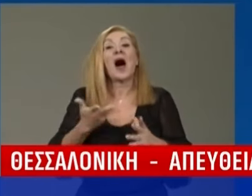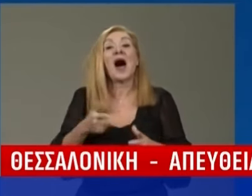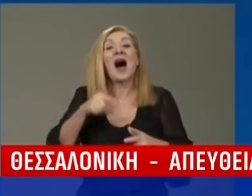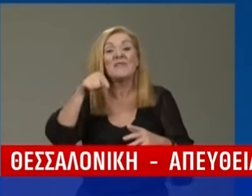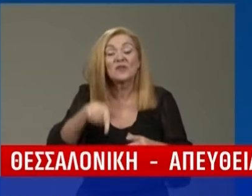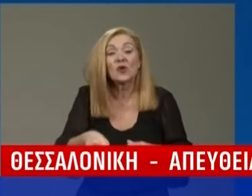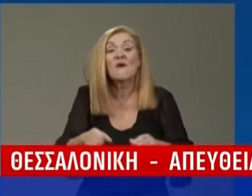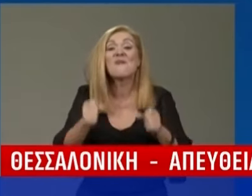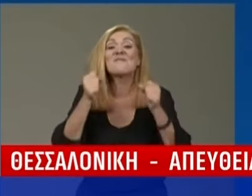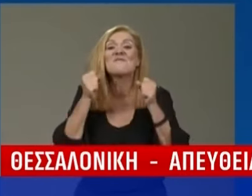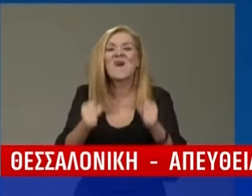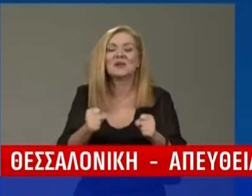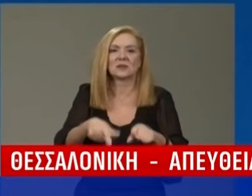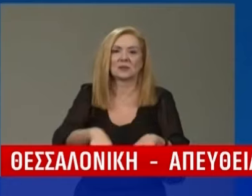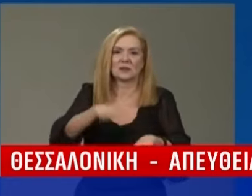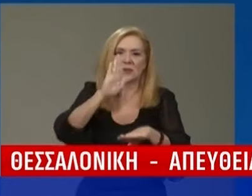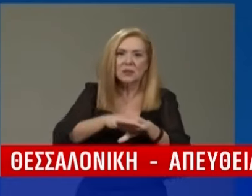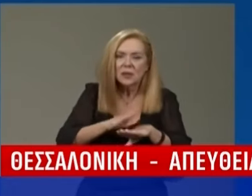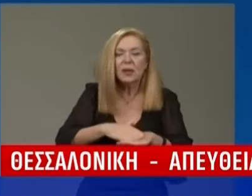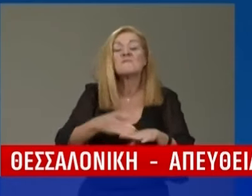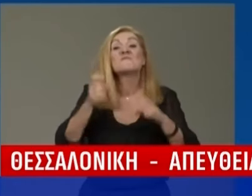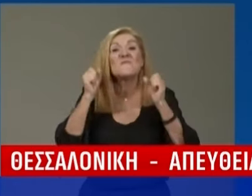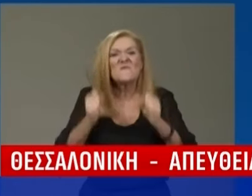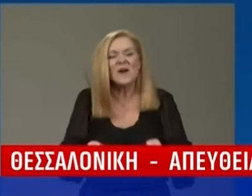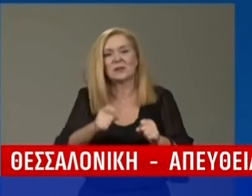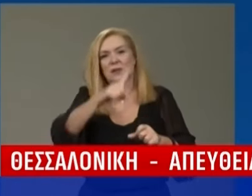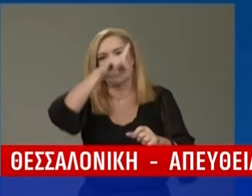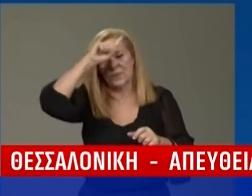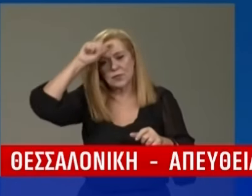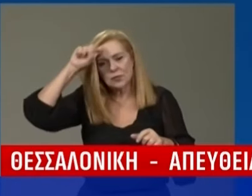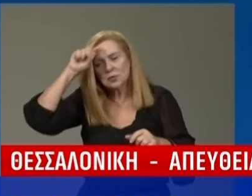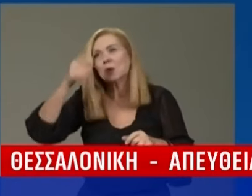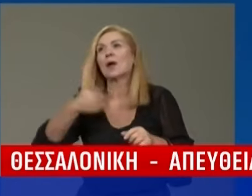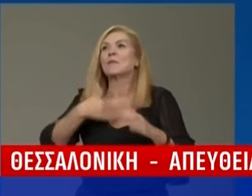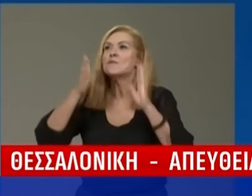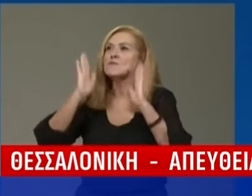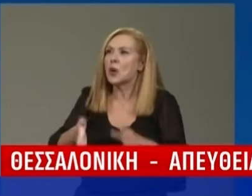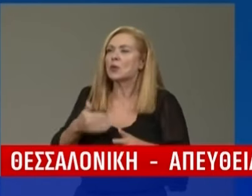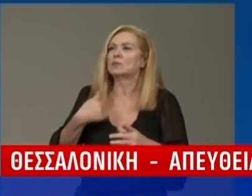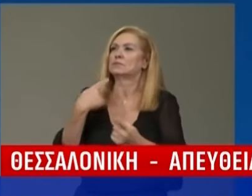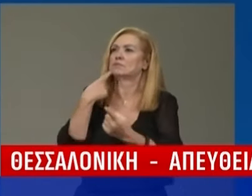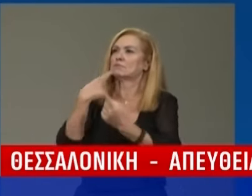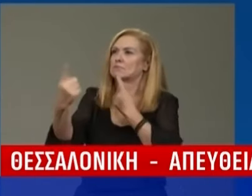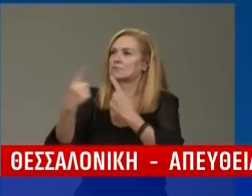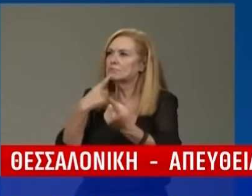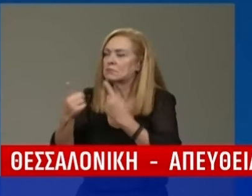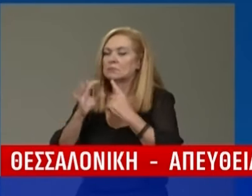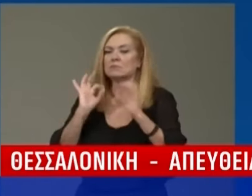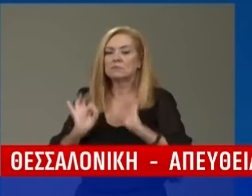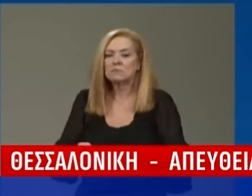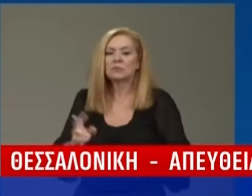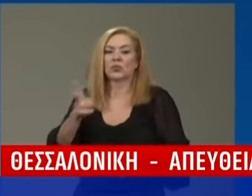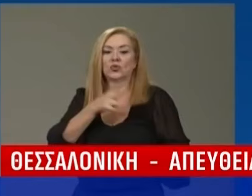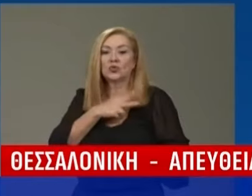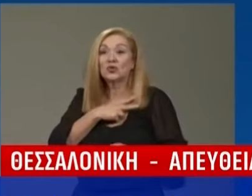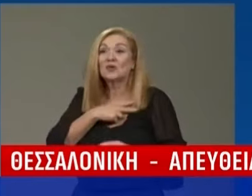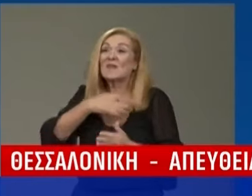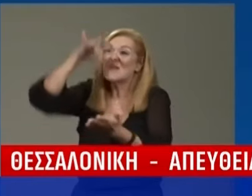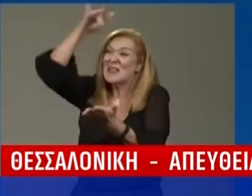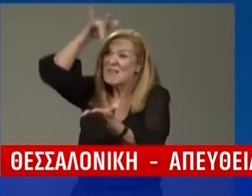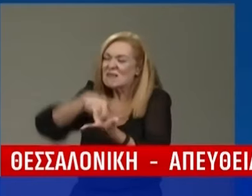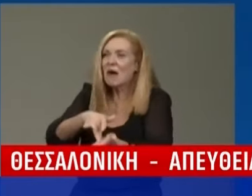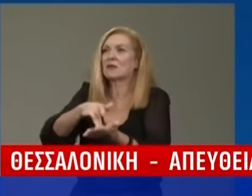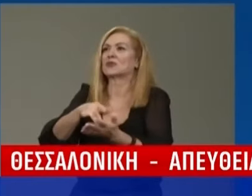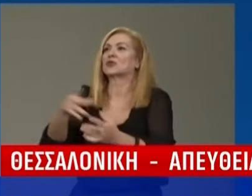βασική αιτία και τη βασική δυσκολία για να μπορέσουμε να μπούμε στον πυρήνα της συζήτησης,